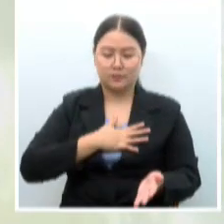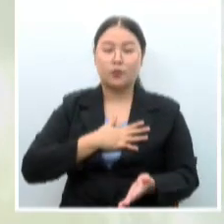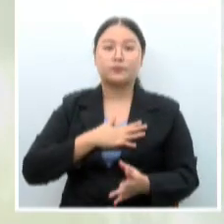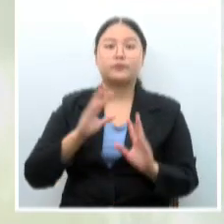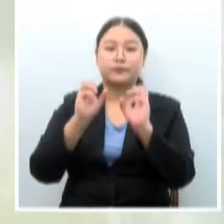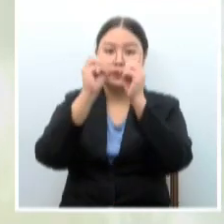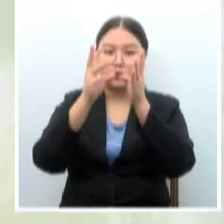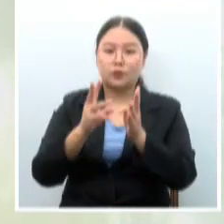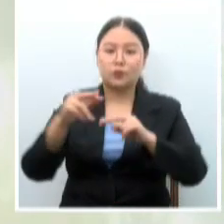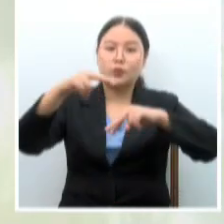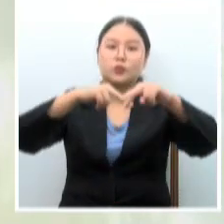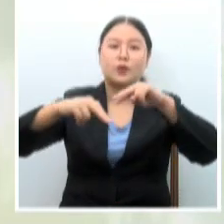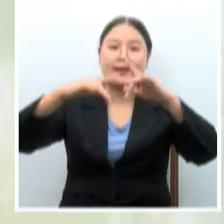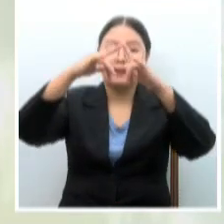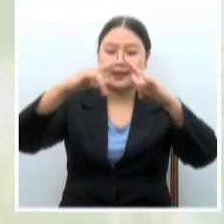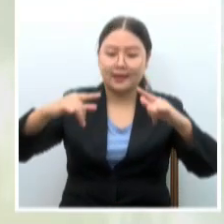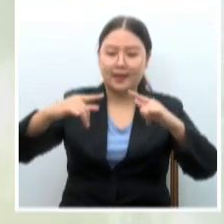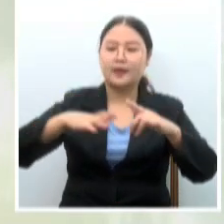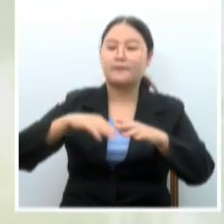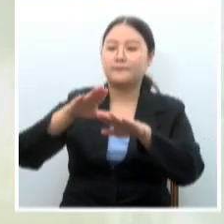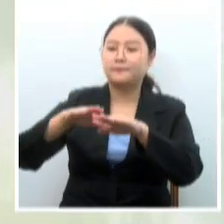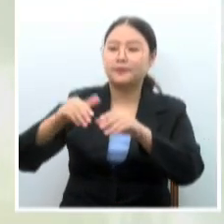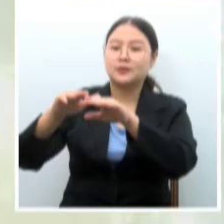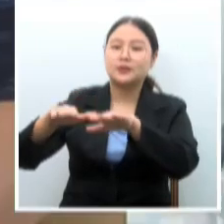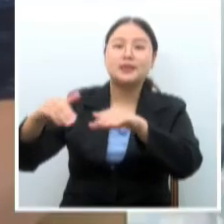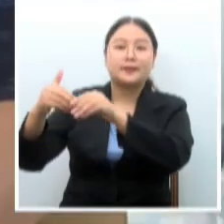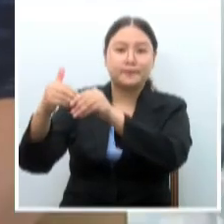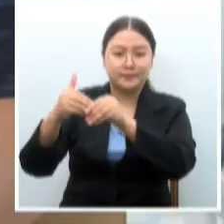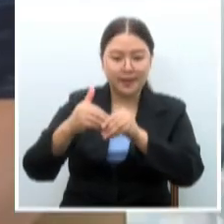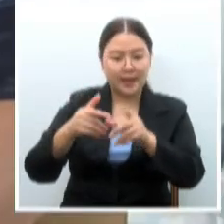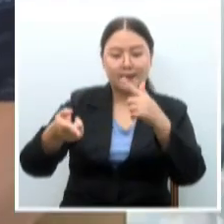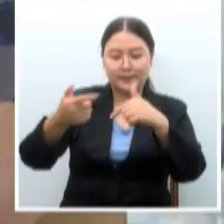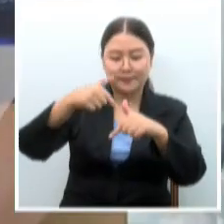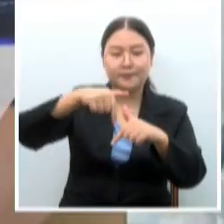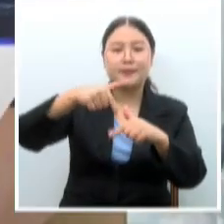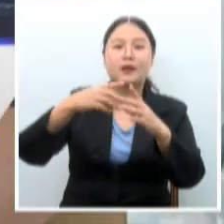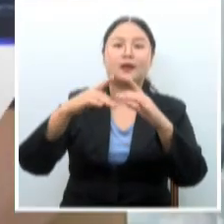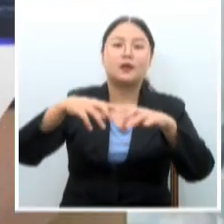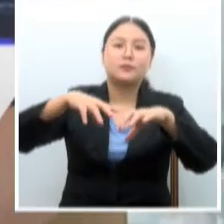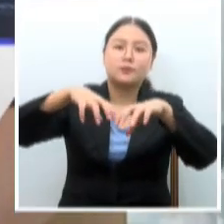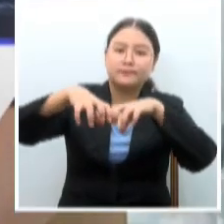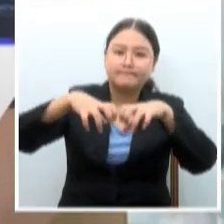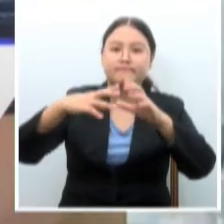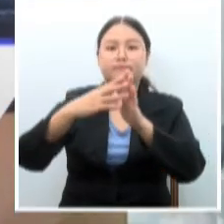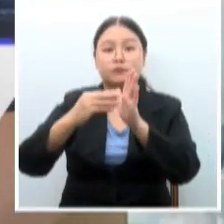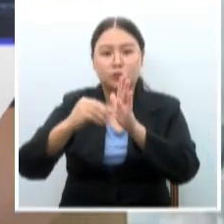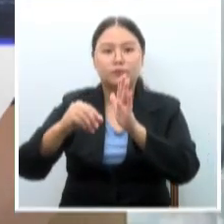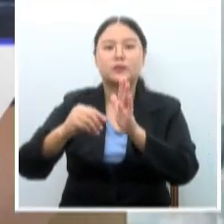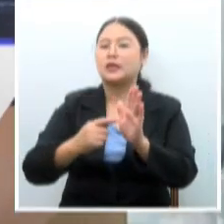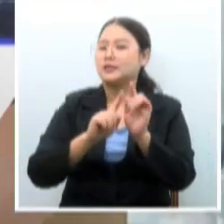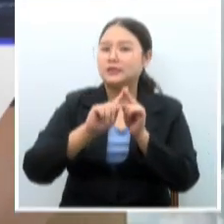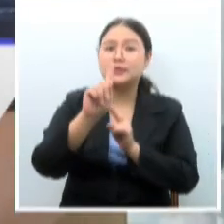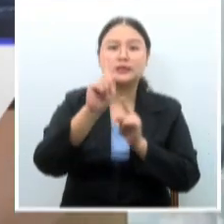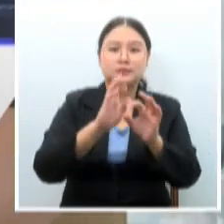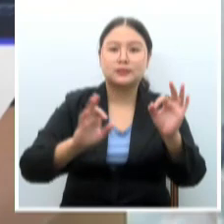ครับก็ได้นำนักเรียนเข้ามาเข้าร่วมแคมป์ในครั้งนี้นะครับสิ่งที่เห็นได้ชัดเลยนะครับนักเรียนก็จะได้เจอศิลปินที่ตัวเองเนี่ย